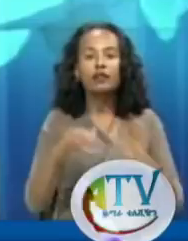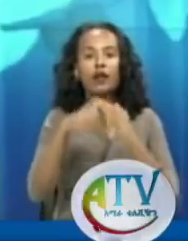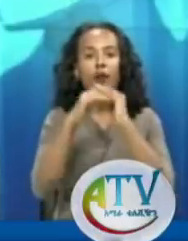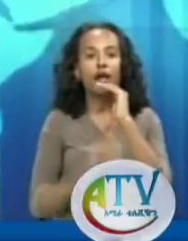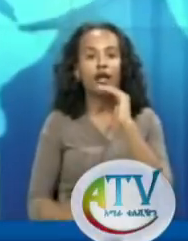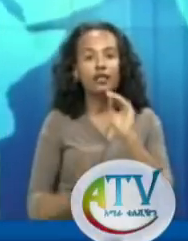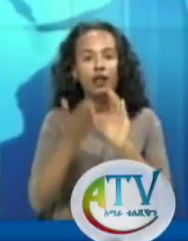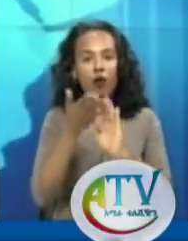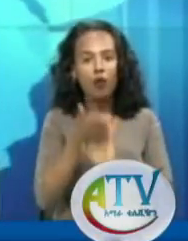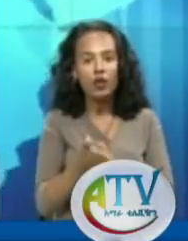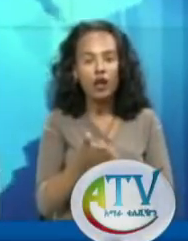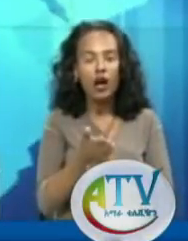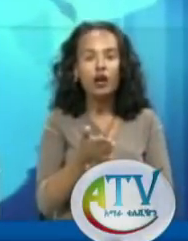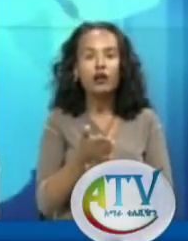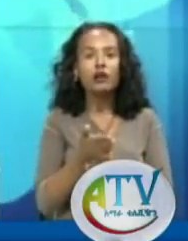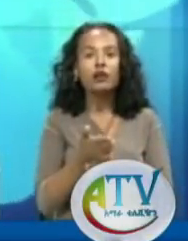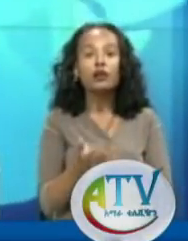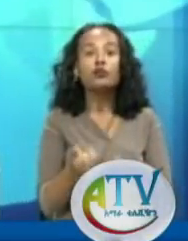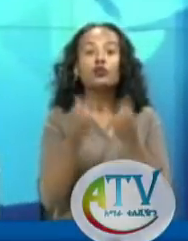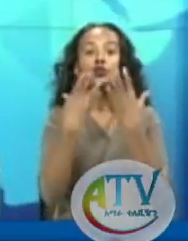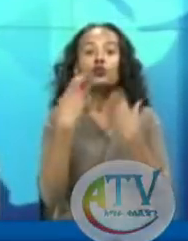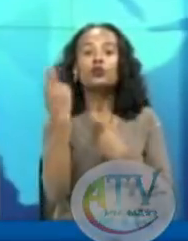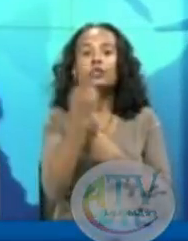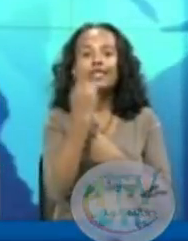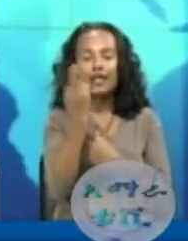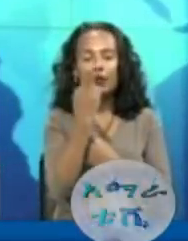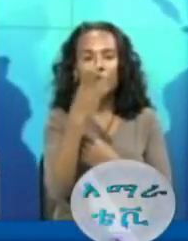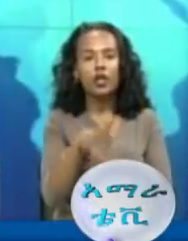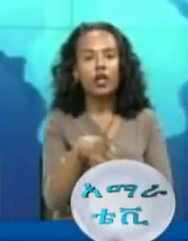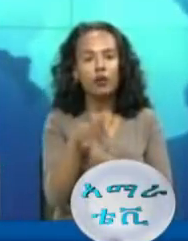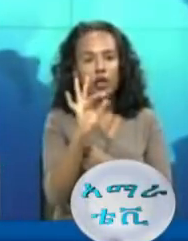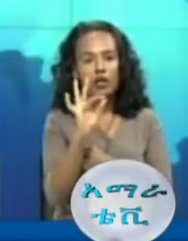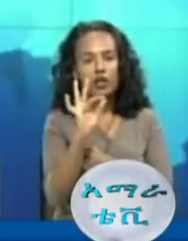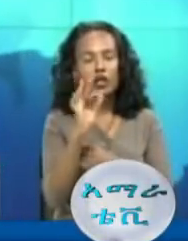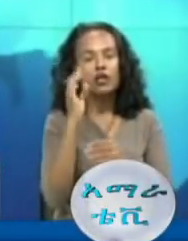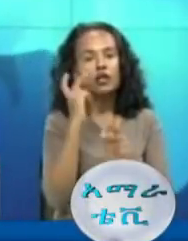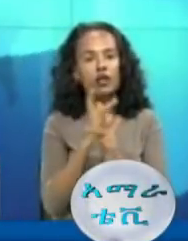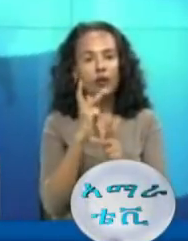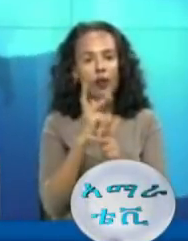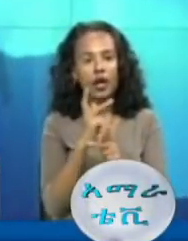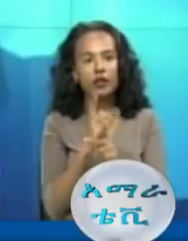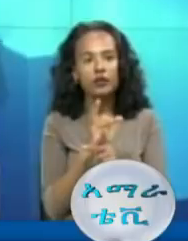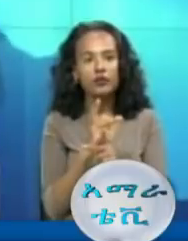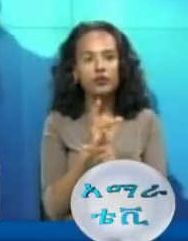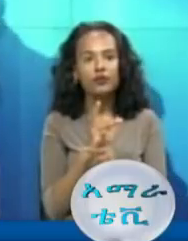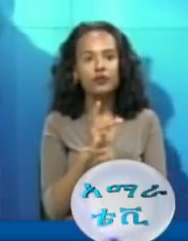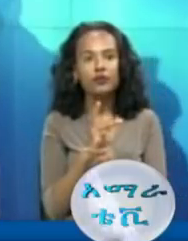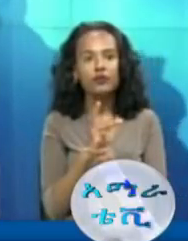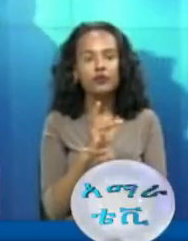አኳያ ብዙ ጥቅም እንደሚያስገኝ ይጠበቃል።